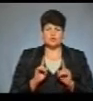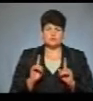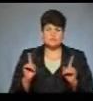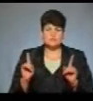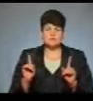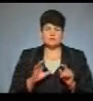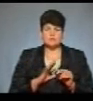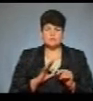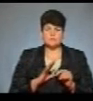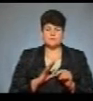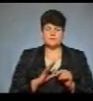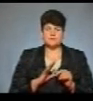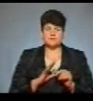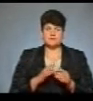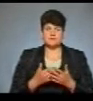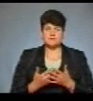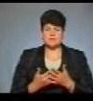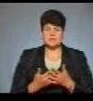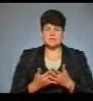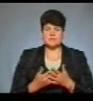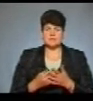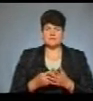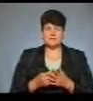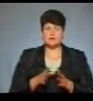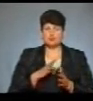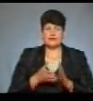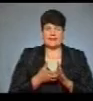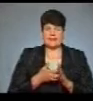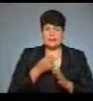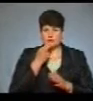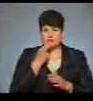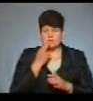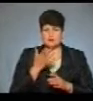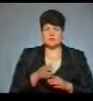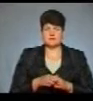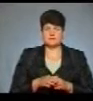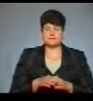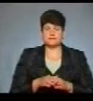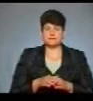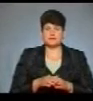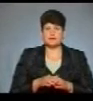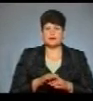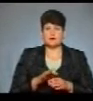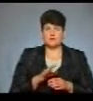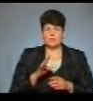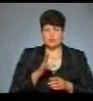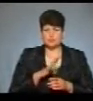зокрема ознаки недоїдання, також тривалого порядкування у холодних